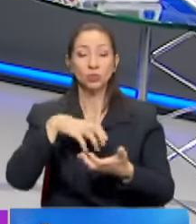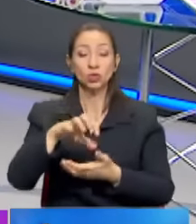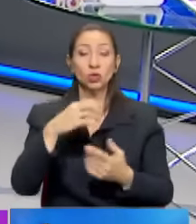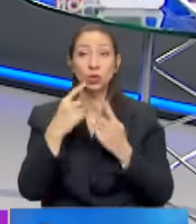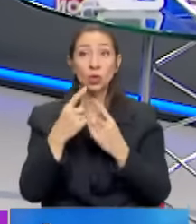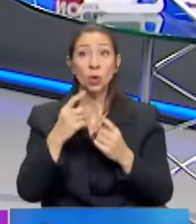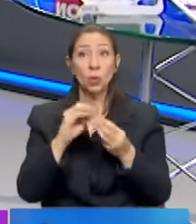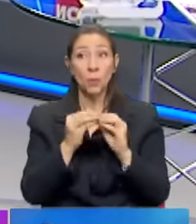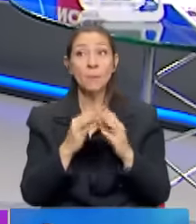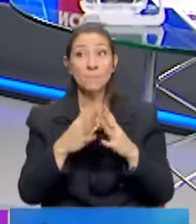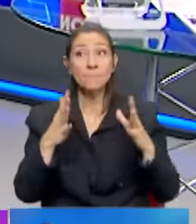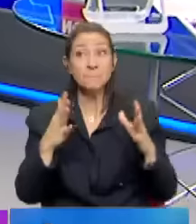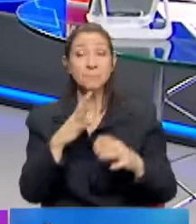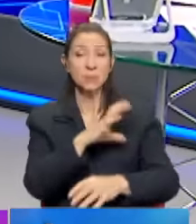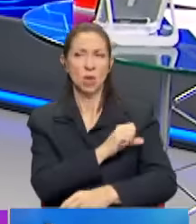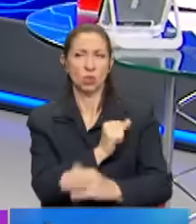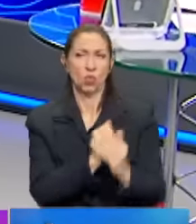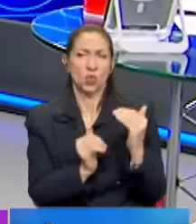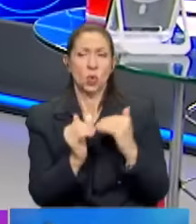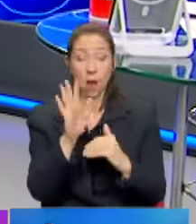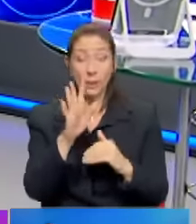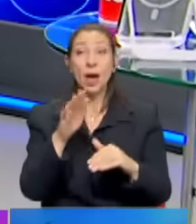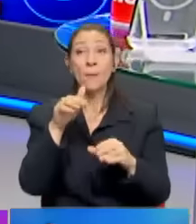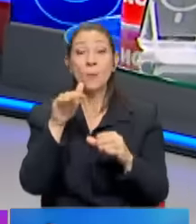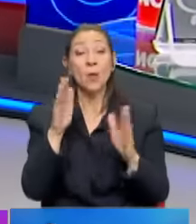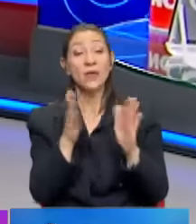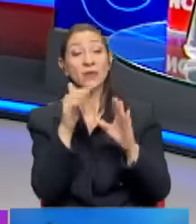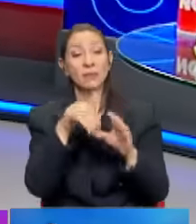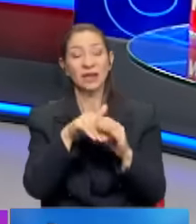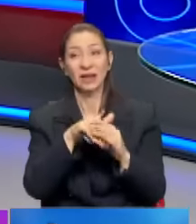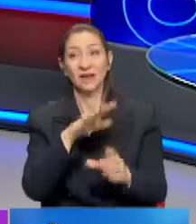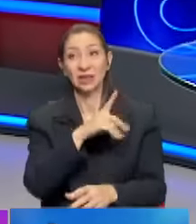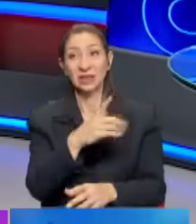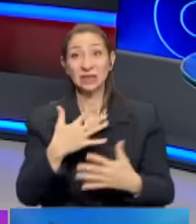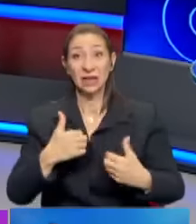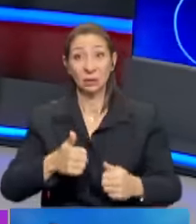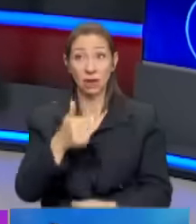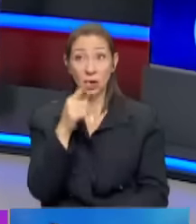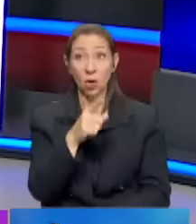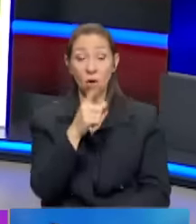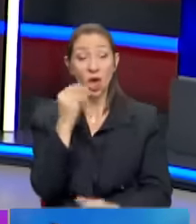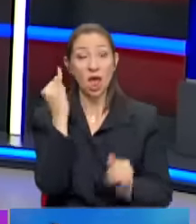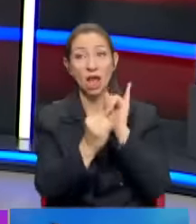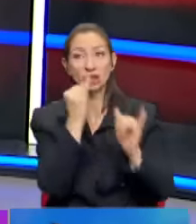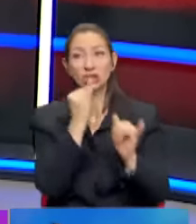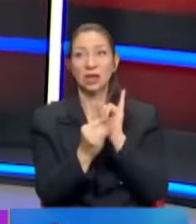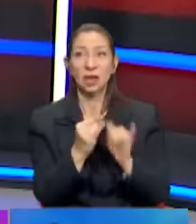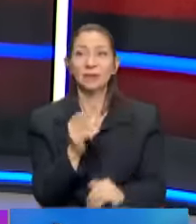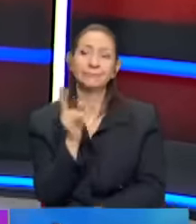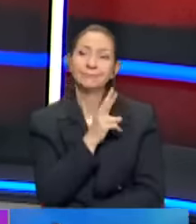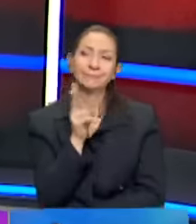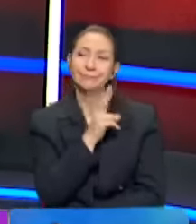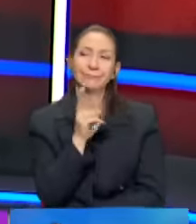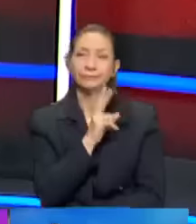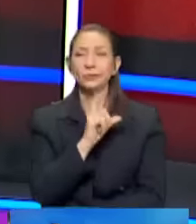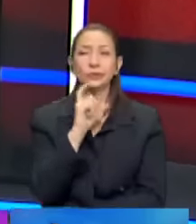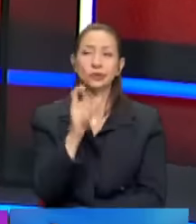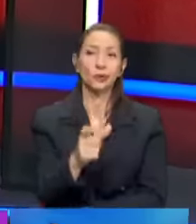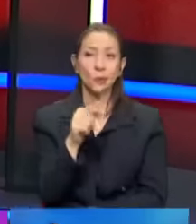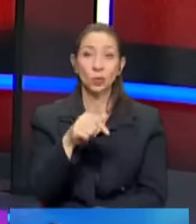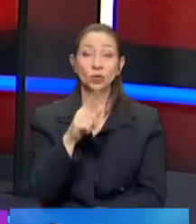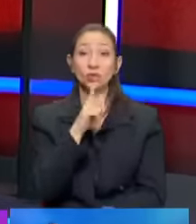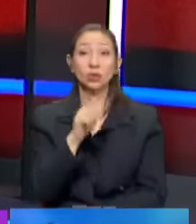gergin anlar vardı ama gergin anlar muhalefet vekilleri için vardı Sağlık Bakanı o eleştirilere gülümseyerek yanıt verdi